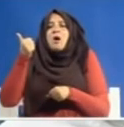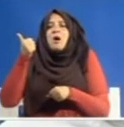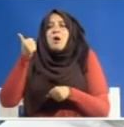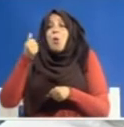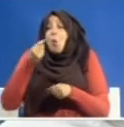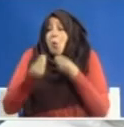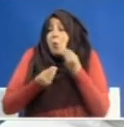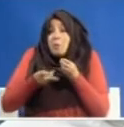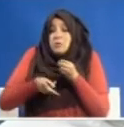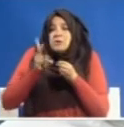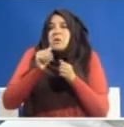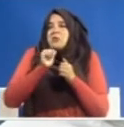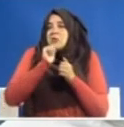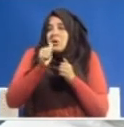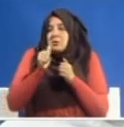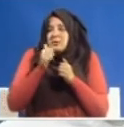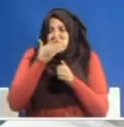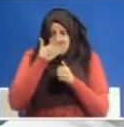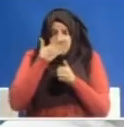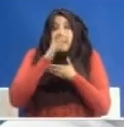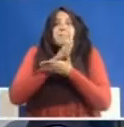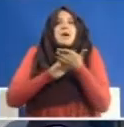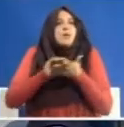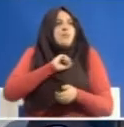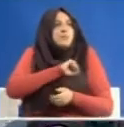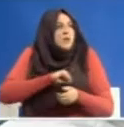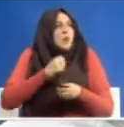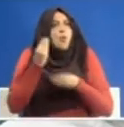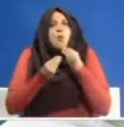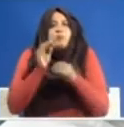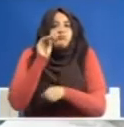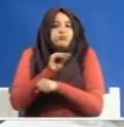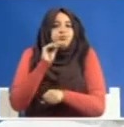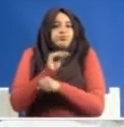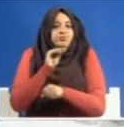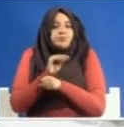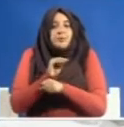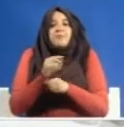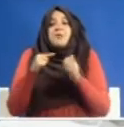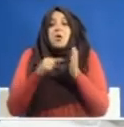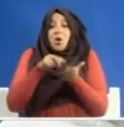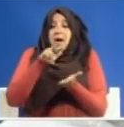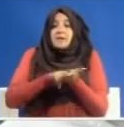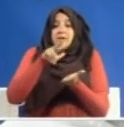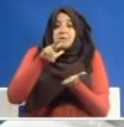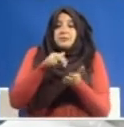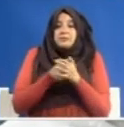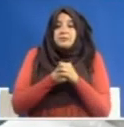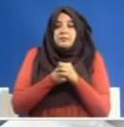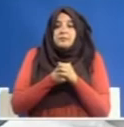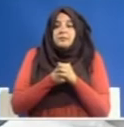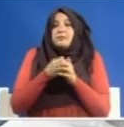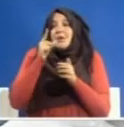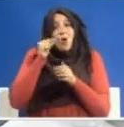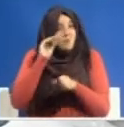أكثر بدون عذر ولا نفقة. وكي نروح نطبقوا هذه المادة نلقاو هذا الإنسان راه